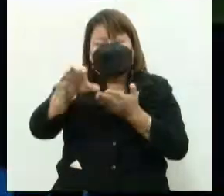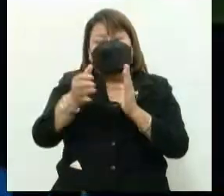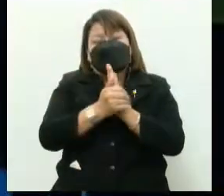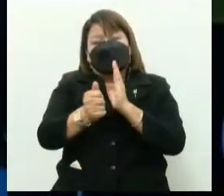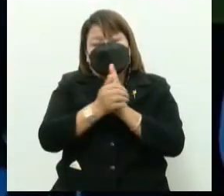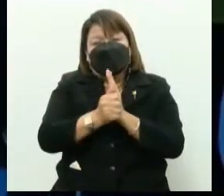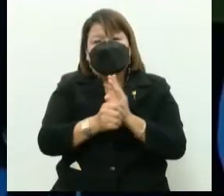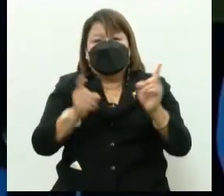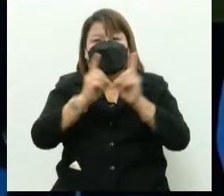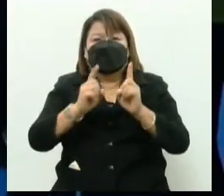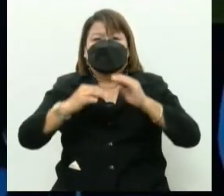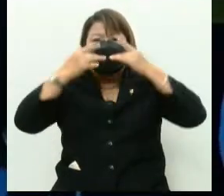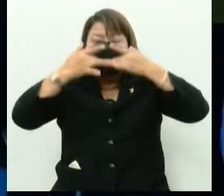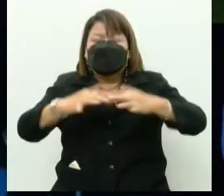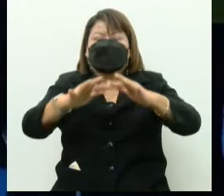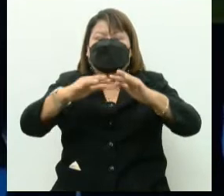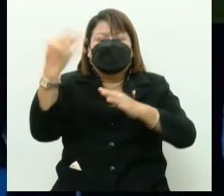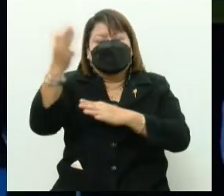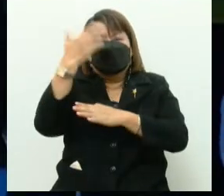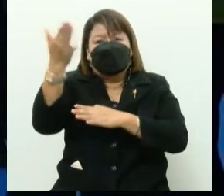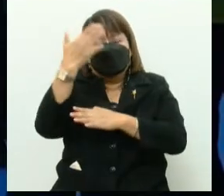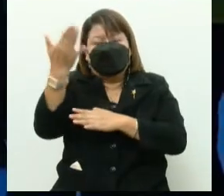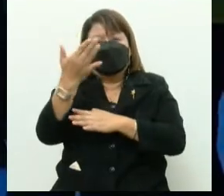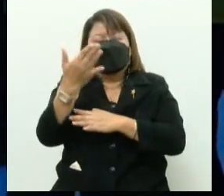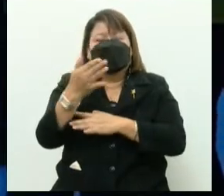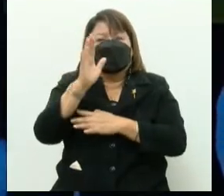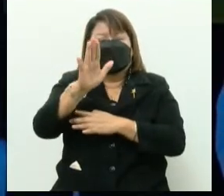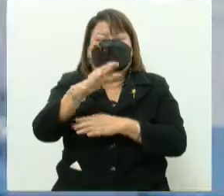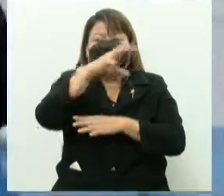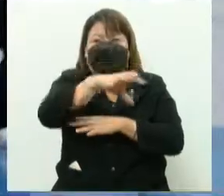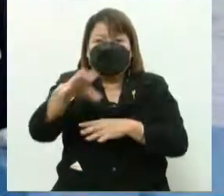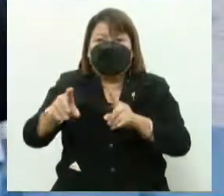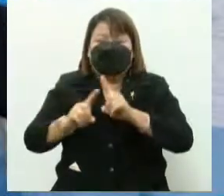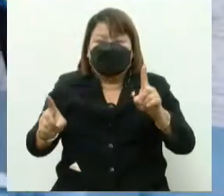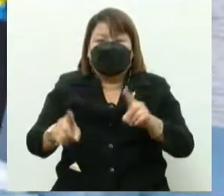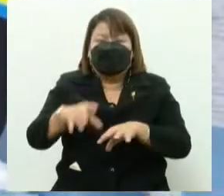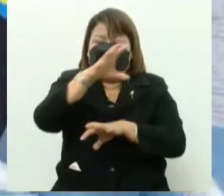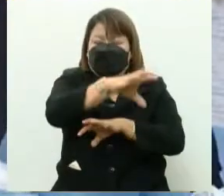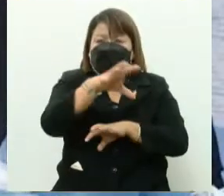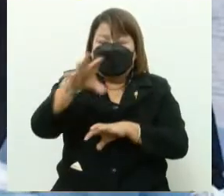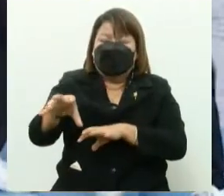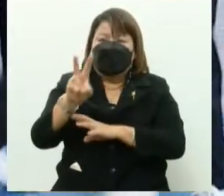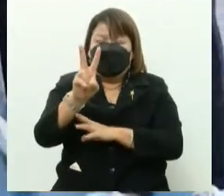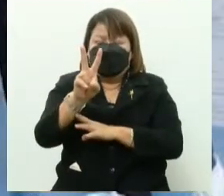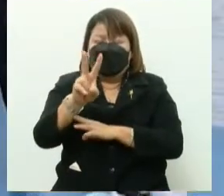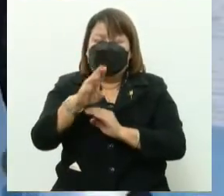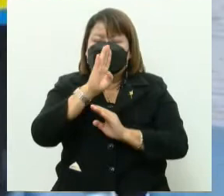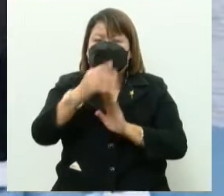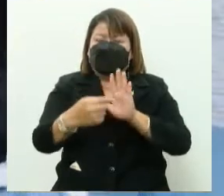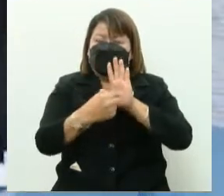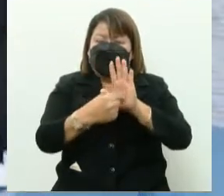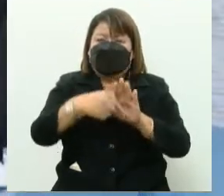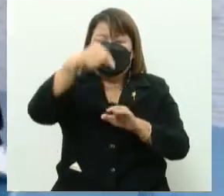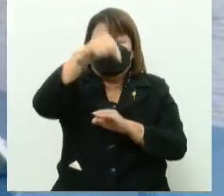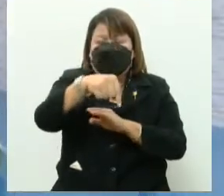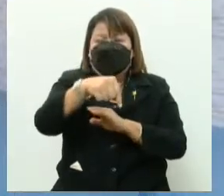อคลื่นยักษ์สึนามิของแต่ละสถานที่โดยมีเสาสถานที่บอกตำแหน่งสถานที่ที่ได้รับผลกระท